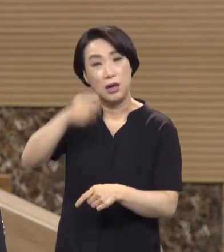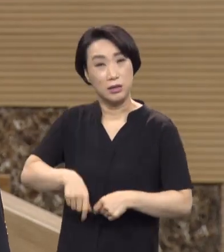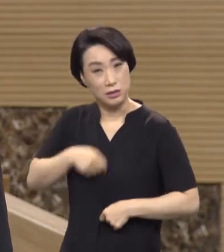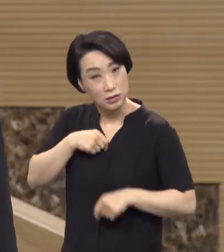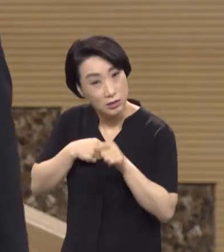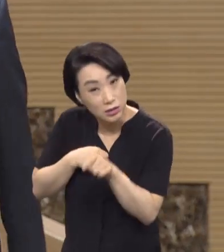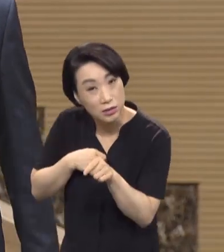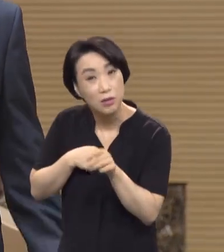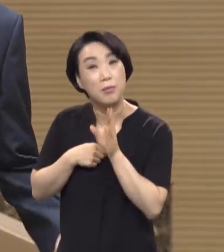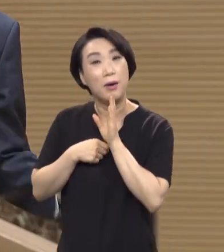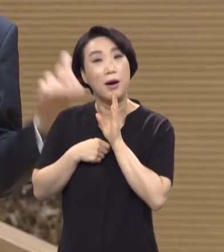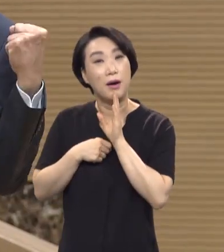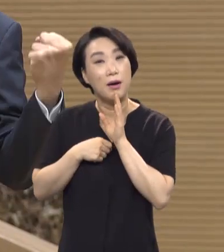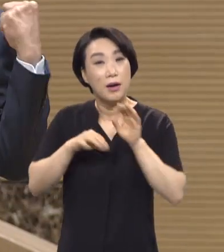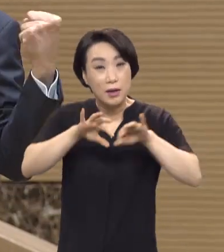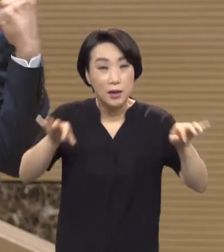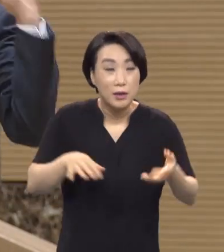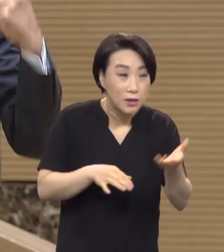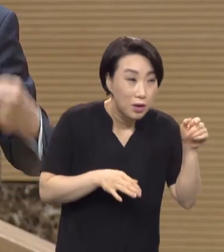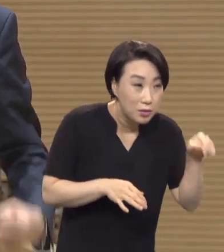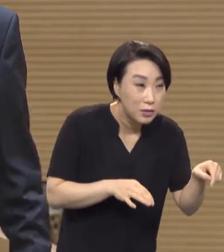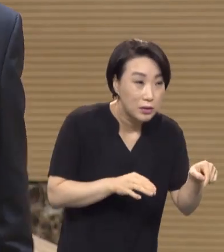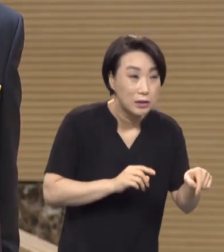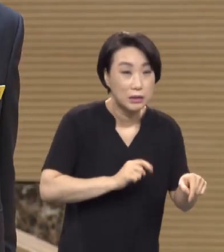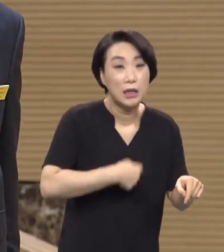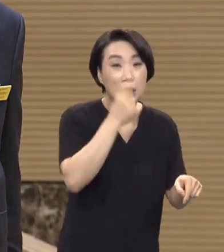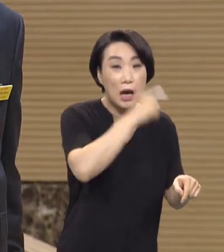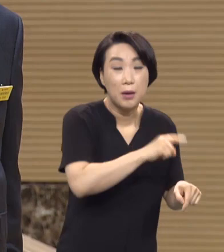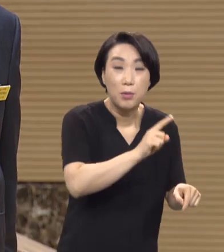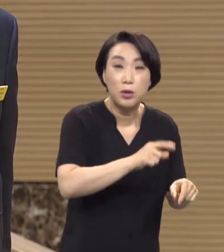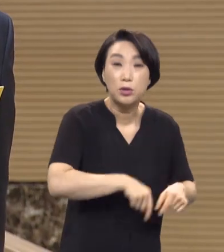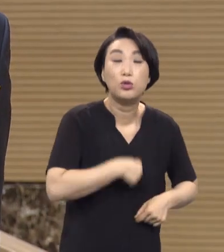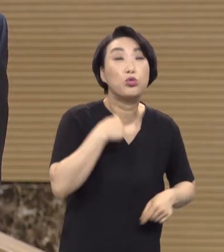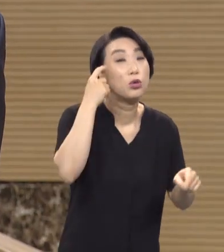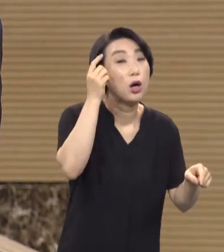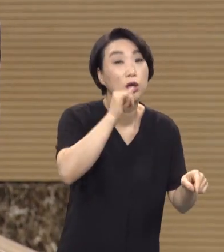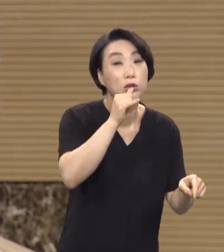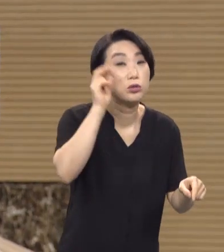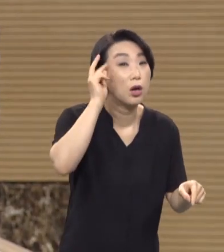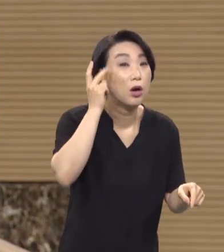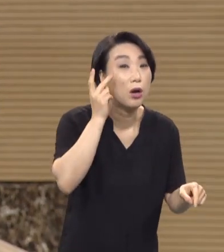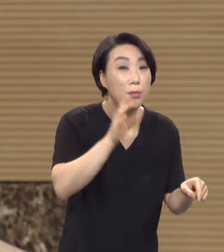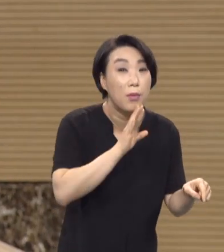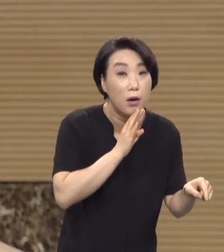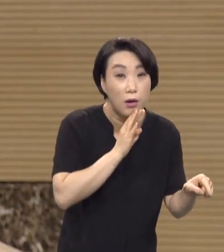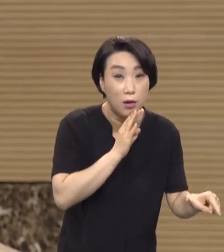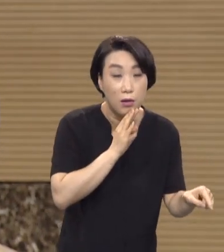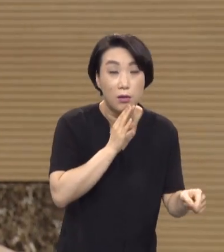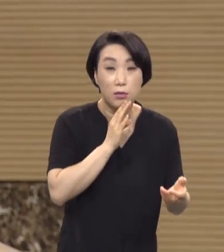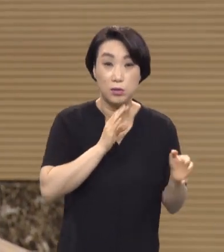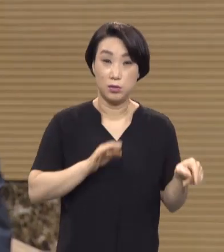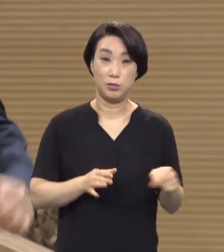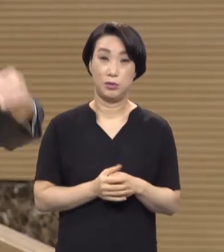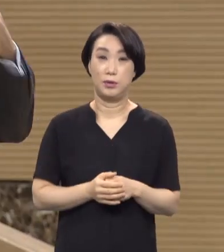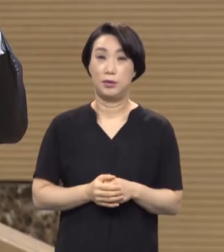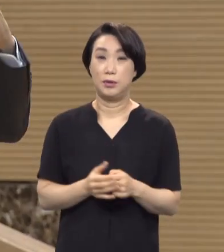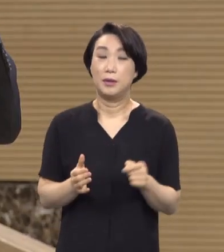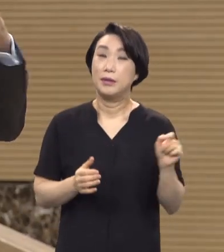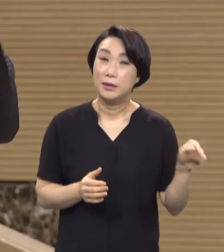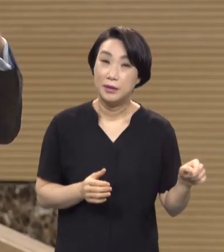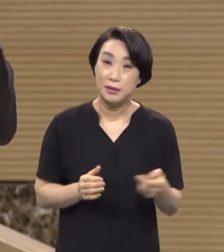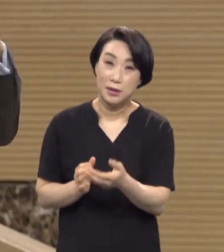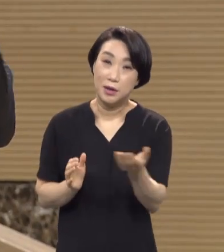말이오. 세상은 자기들의 악이 의로, 악을 의로 보고 있다니까. 의로운 일로 알고 있다니까. 그러니